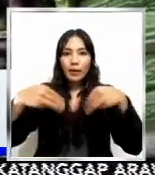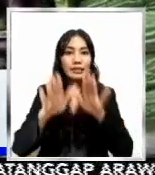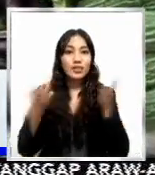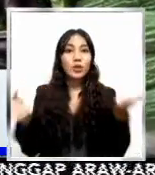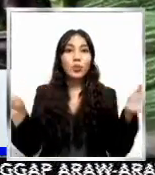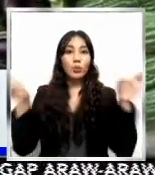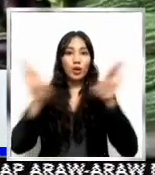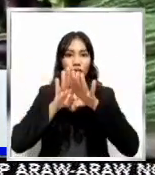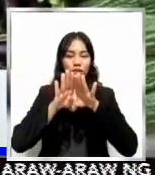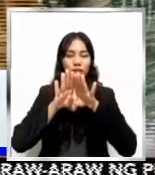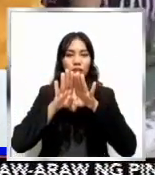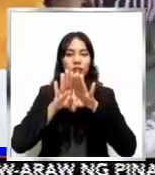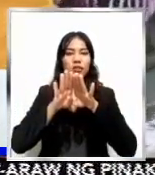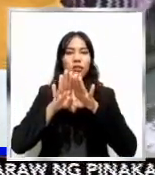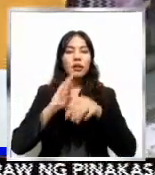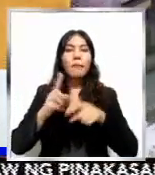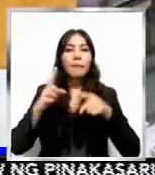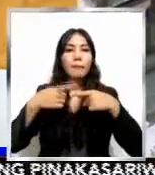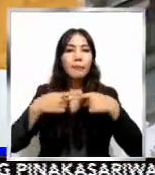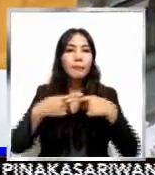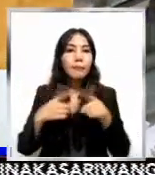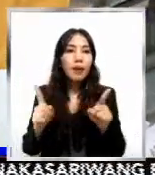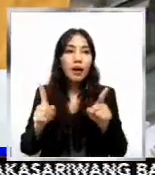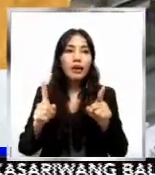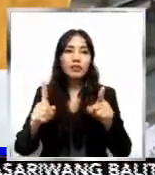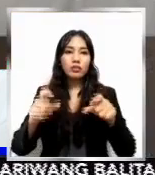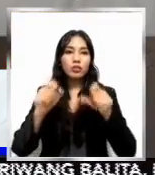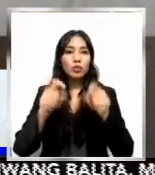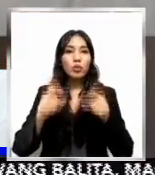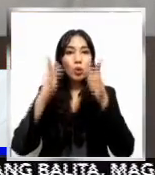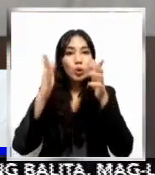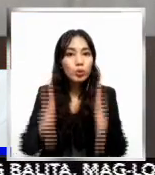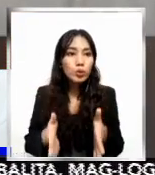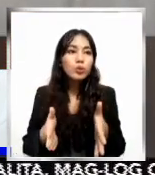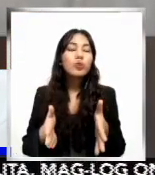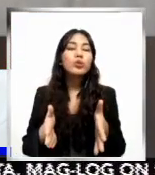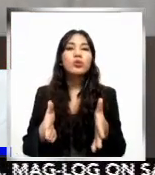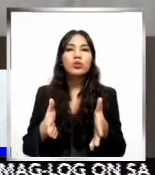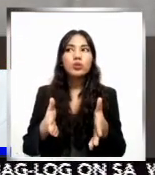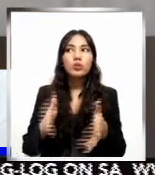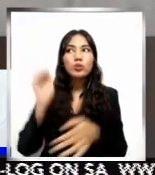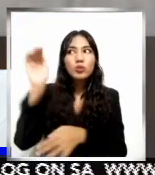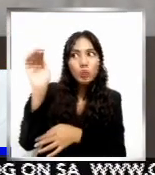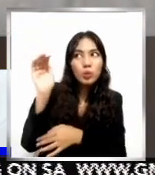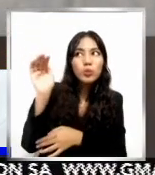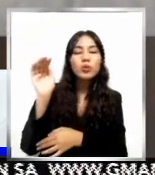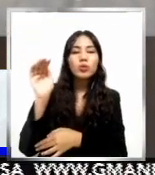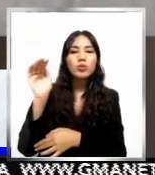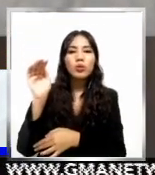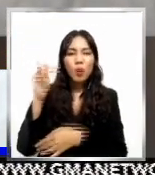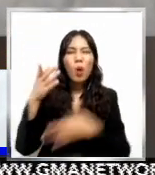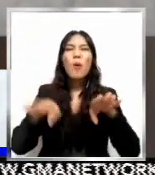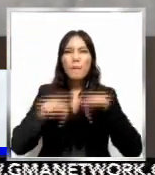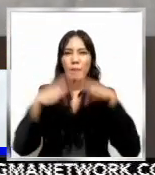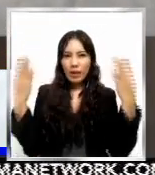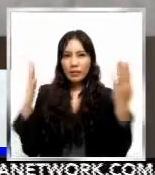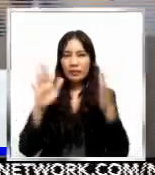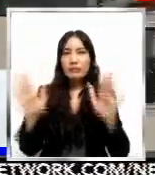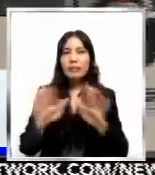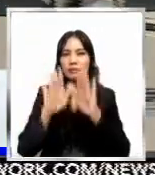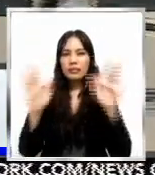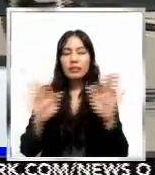mga nagtitinda sa palengke at ng mga grocery, binuksan namin noong last week of January. That could be a factor also,